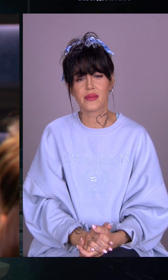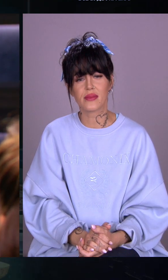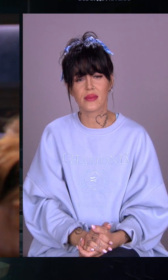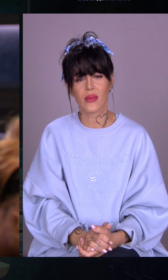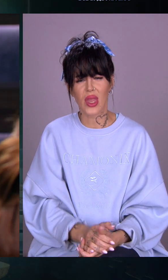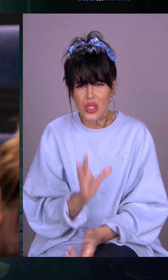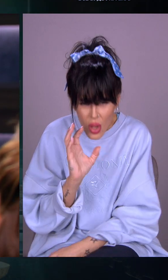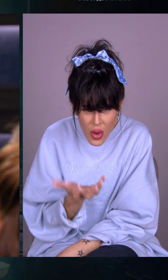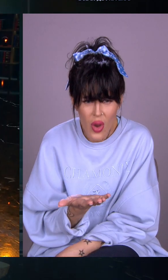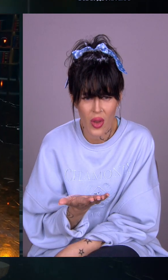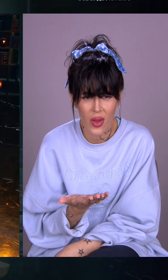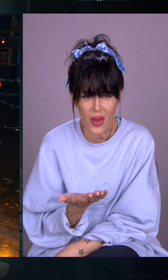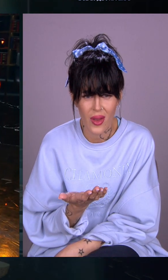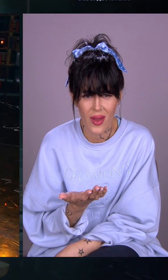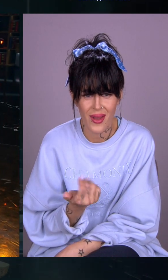Серйозно? Ні.